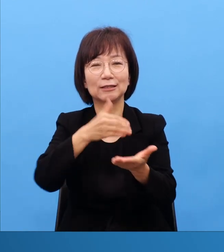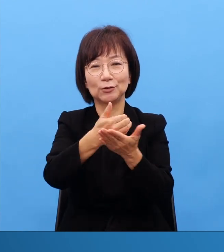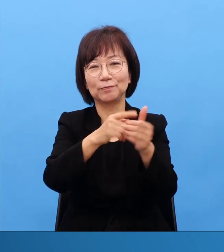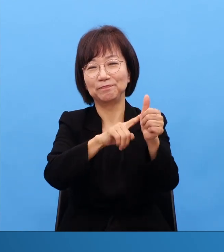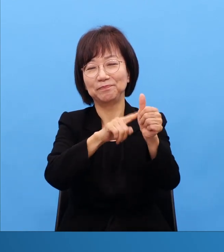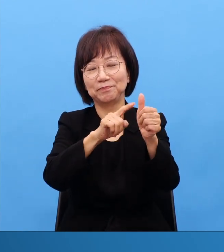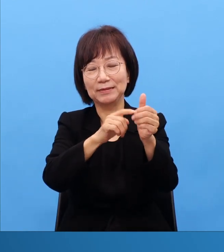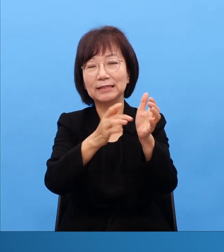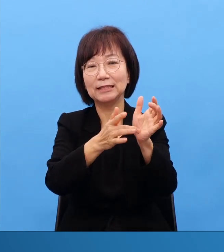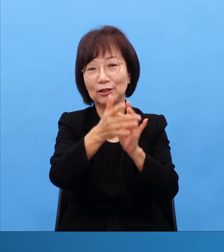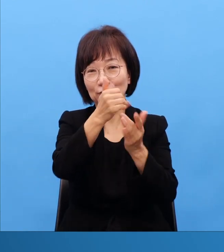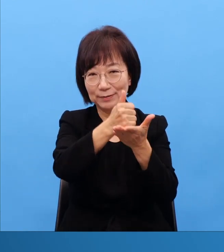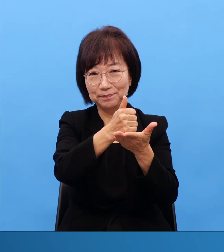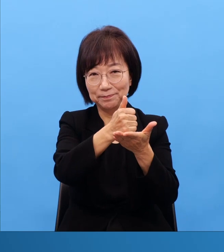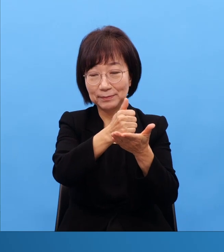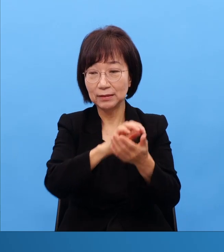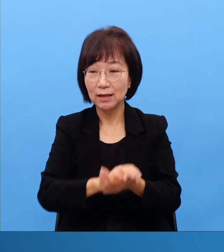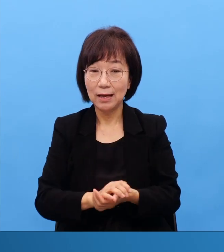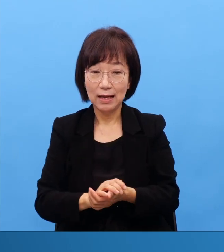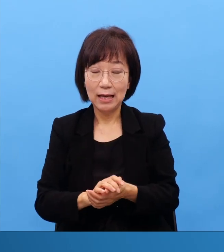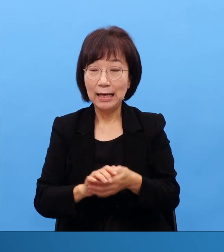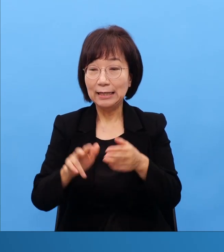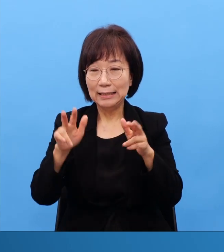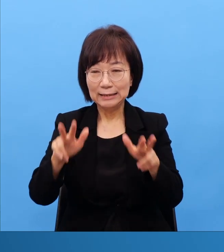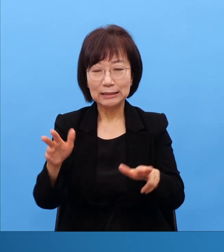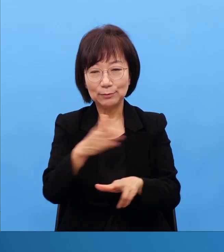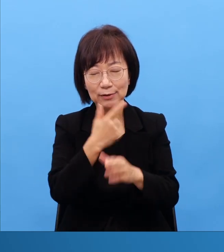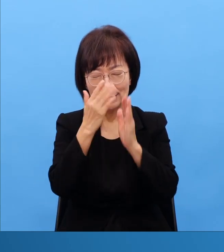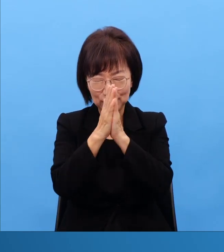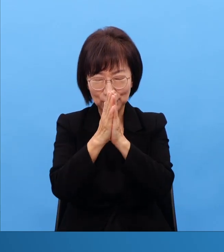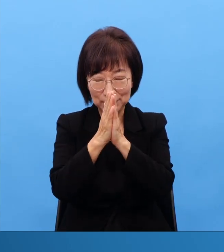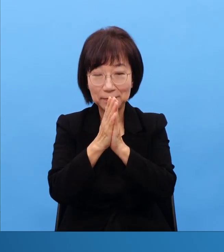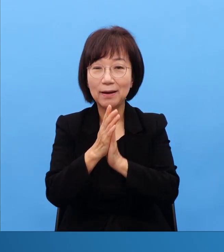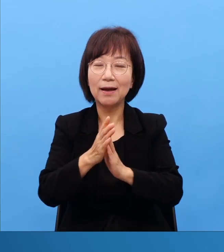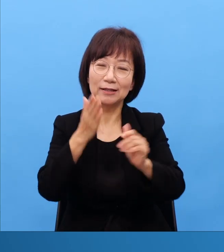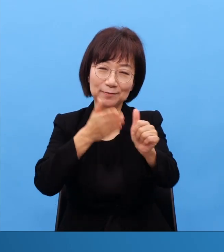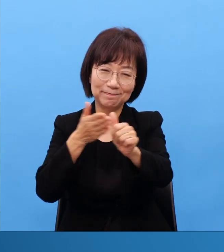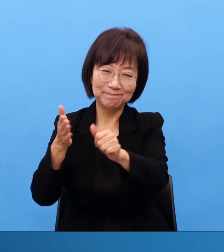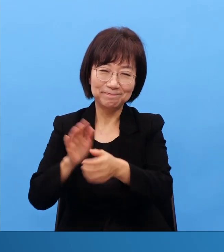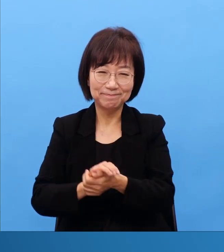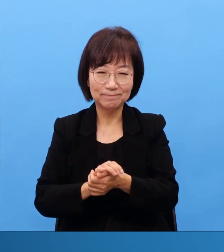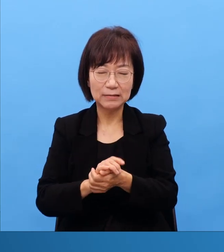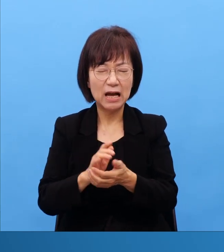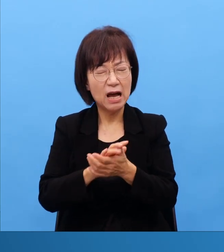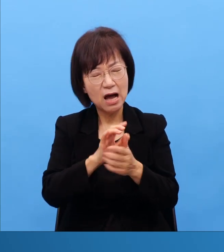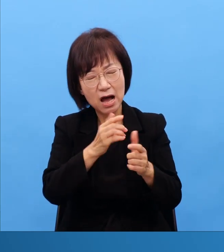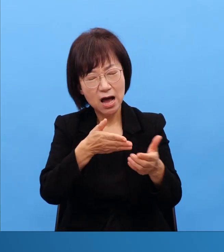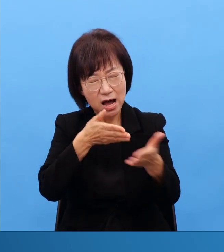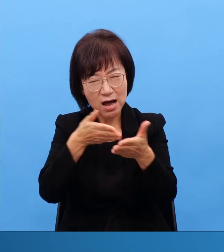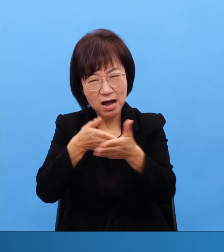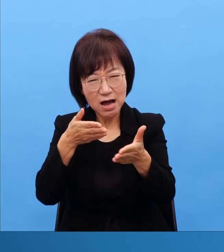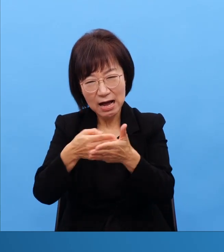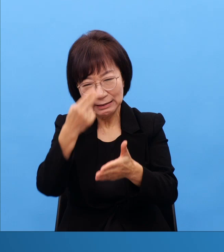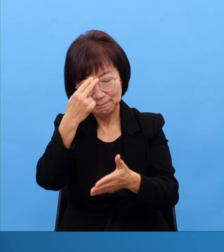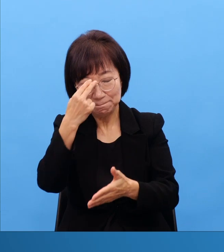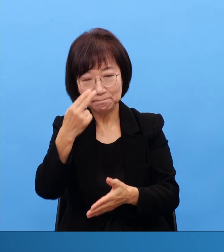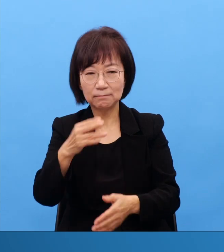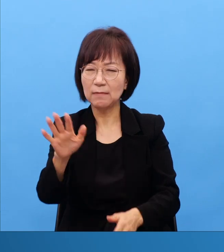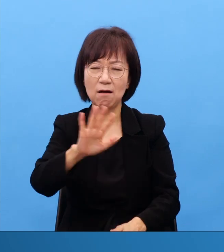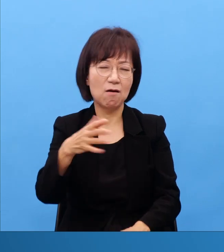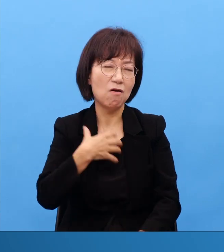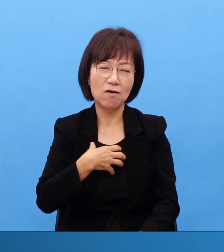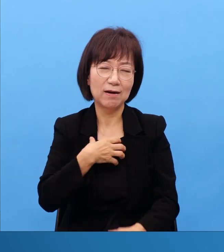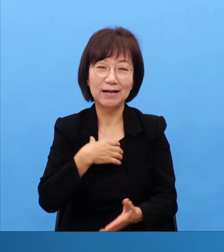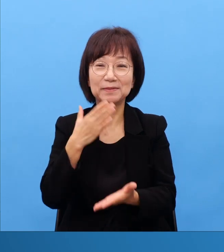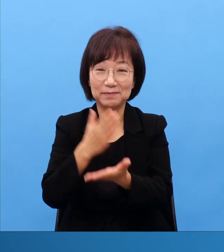안 됩니다. 계속 안 돼도 되는 겁니다. Even if it does not seem to be taking place very well, it's all right. You're in the process of that, so just keep going.